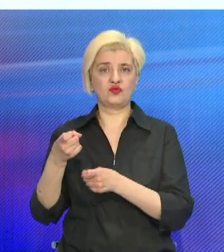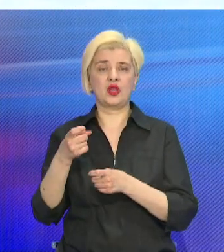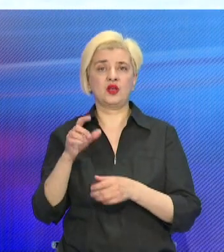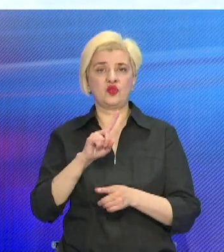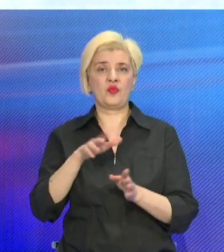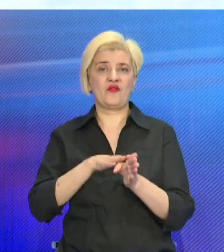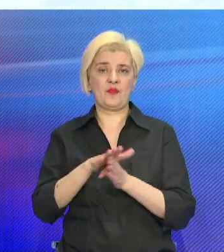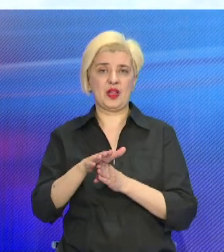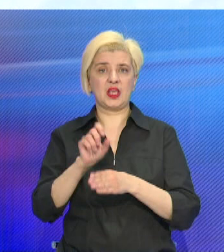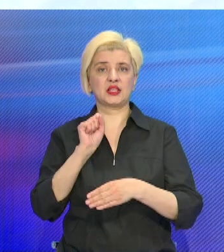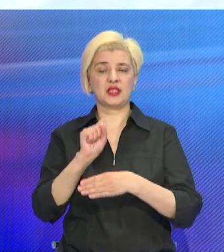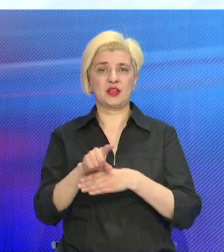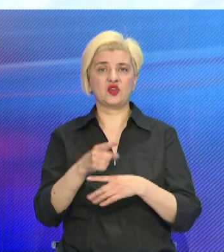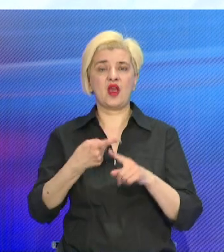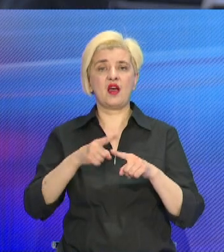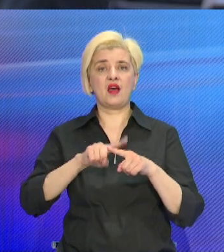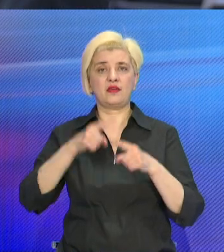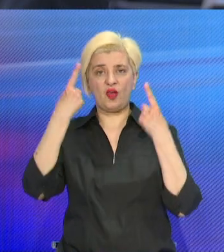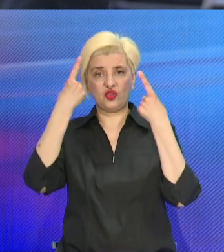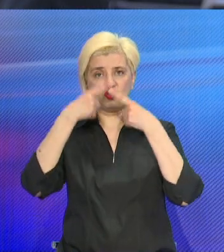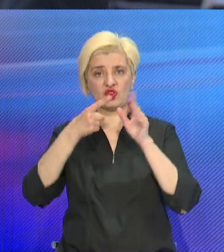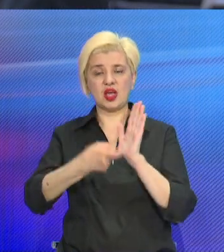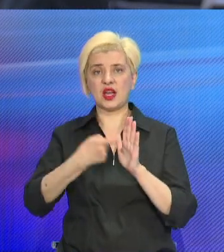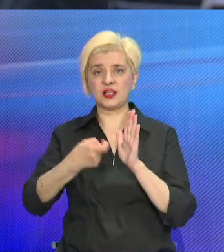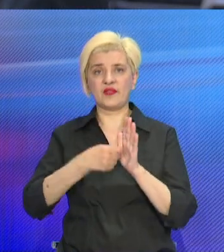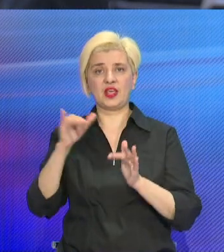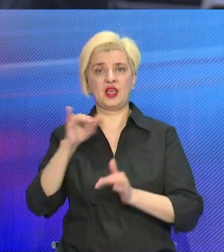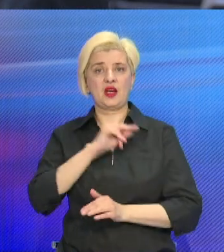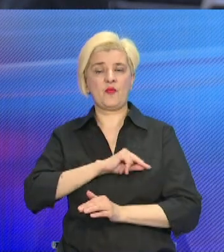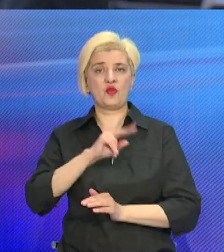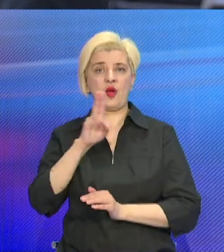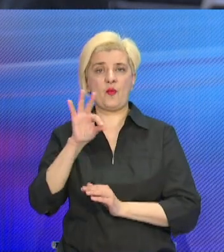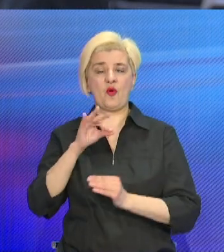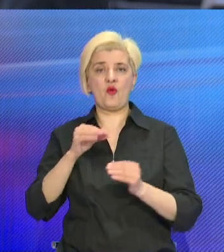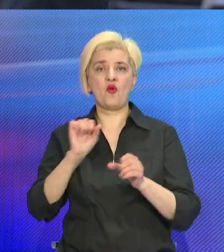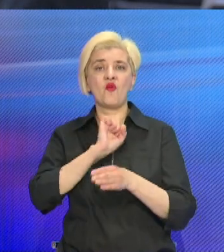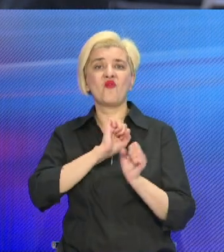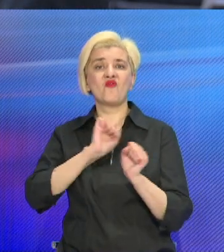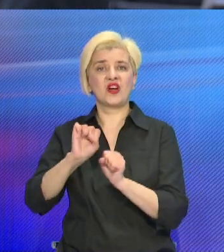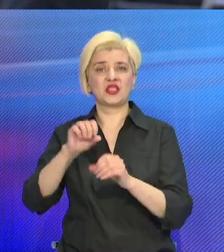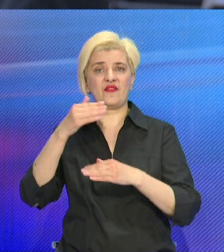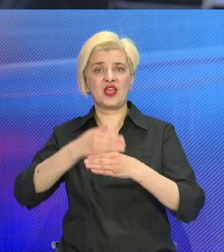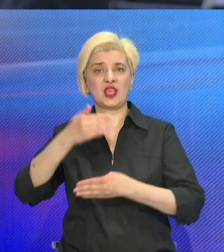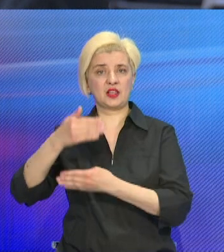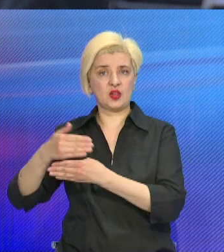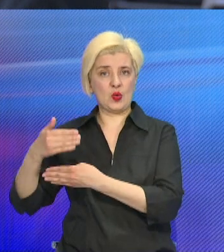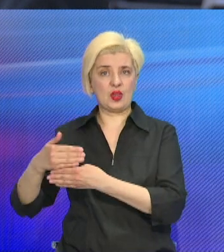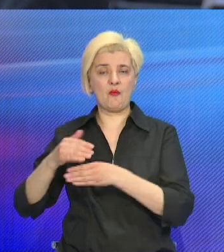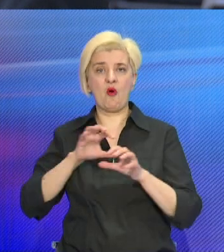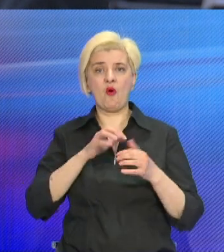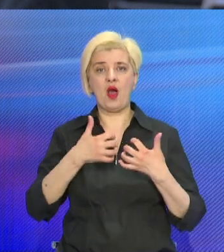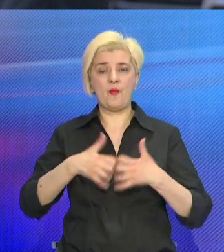задачи. Это и инженерная разведка, и работы по фортификационному оборудованию районов рубежей, создание